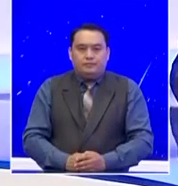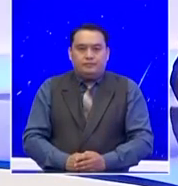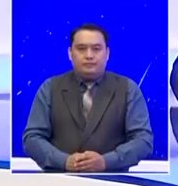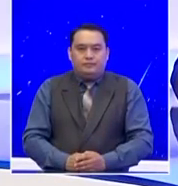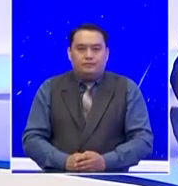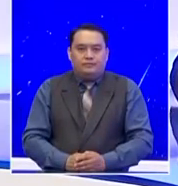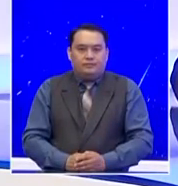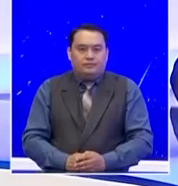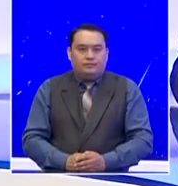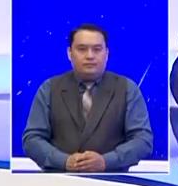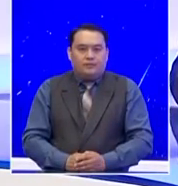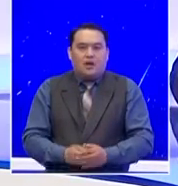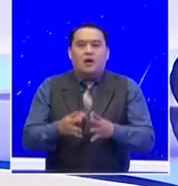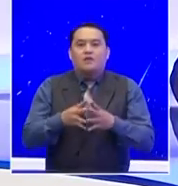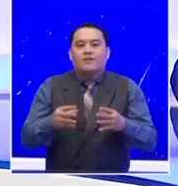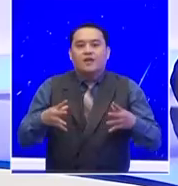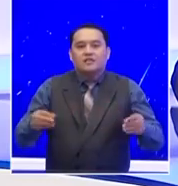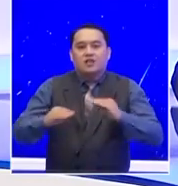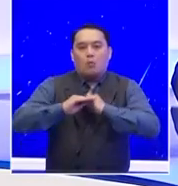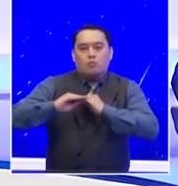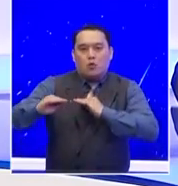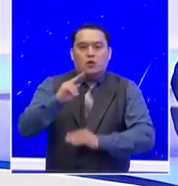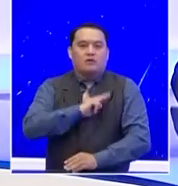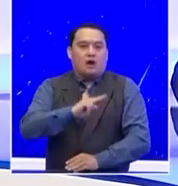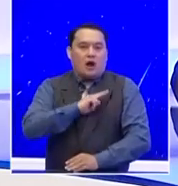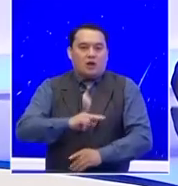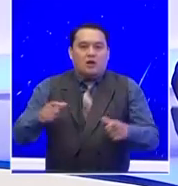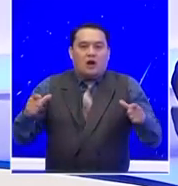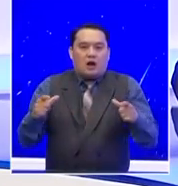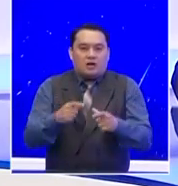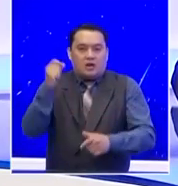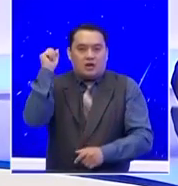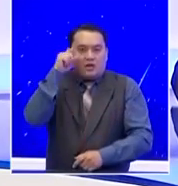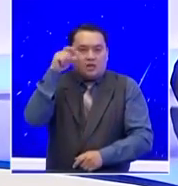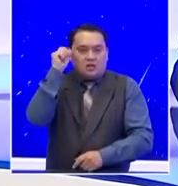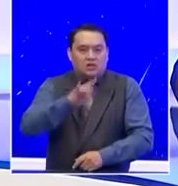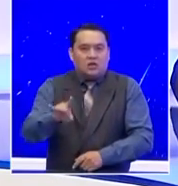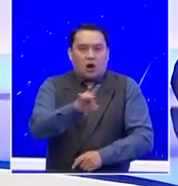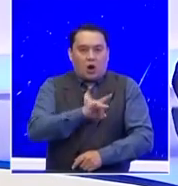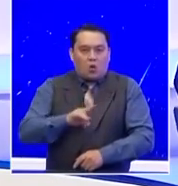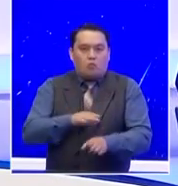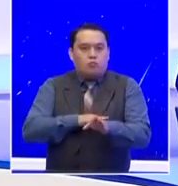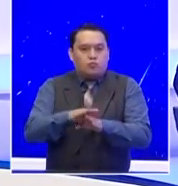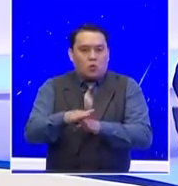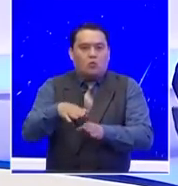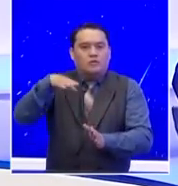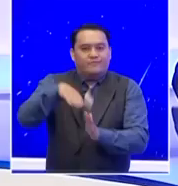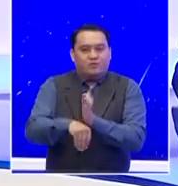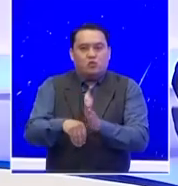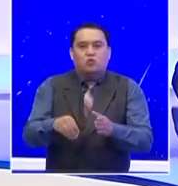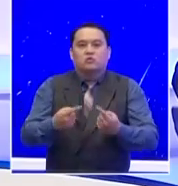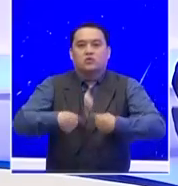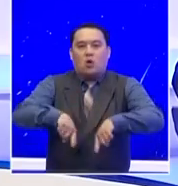Один день год кормит. Весенние полевые работы, несмотря на карантин, в Искельдинском районе идут полным ходом. К примеру,